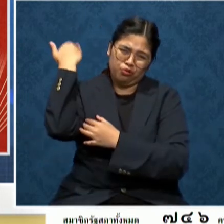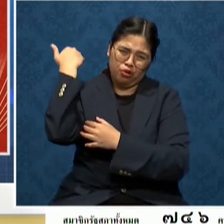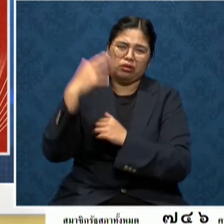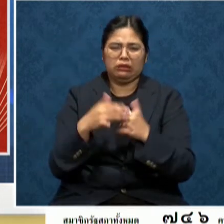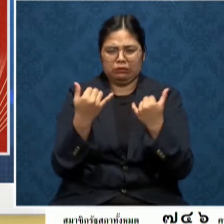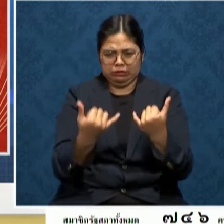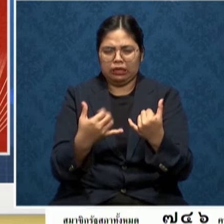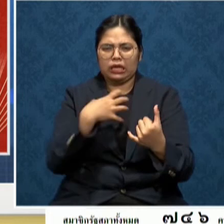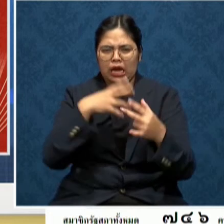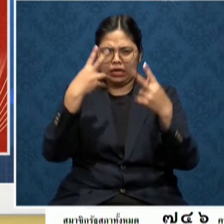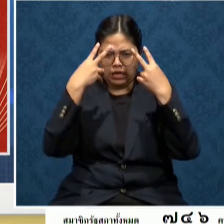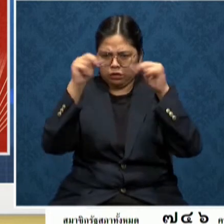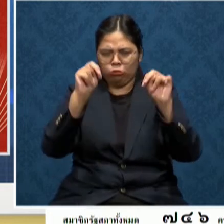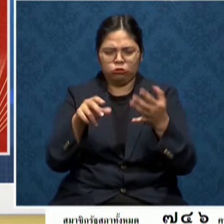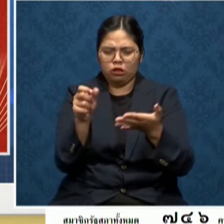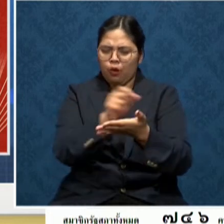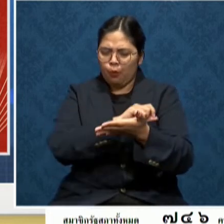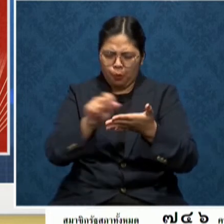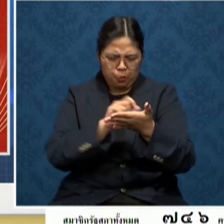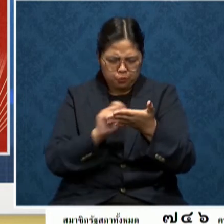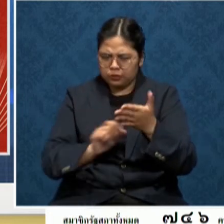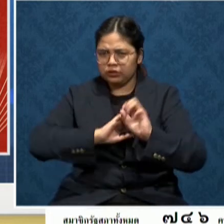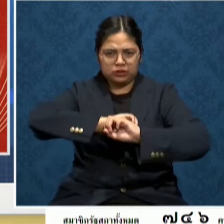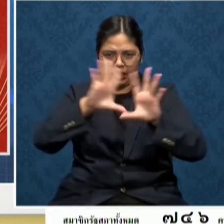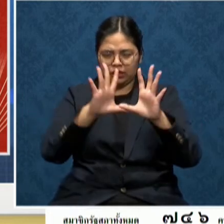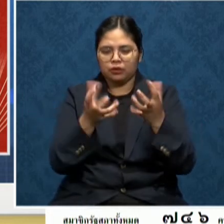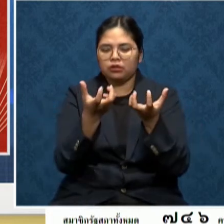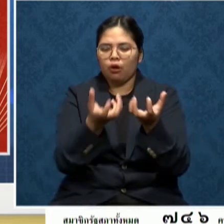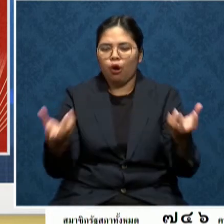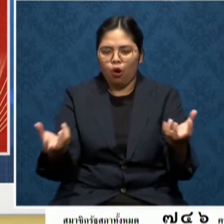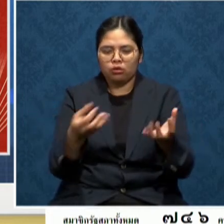ดิฉัปัฒนาใหท่านนายกเขียนลไปใหฉัเลยค่ะว่าท่านจะซ้ออะไร